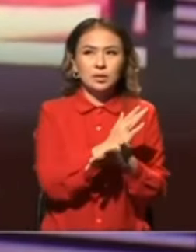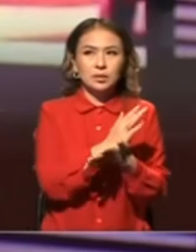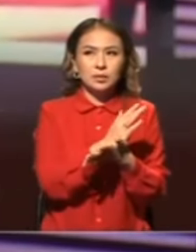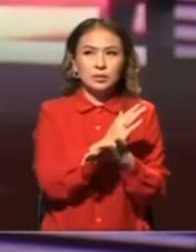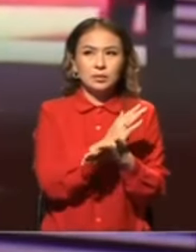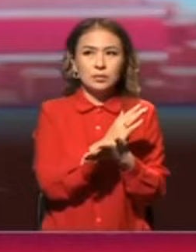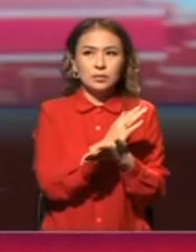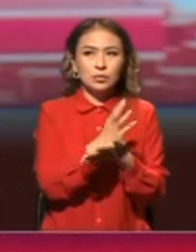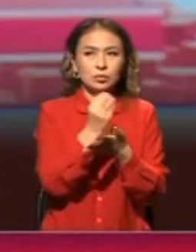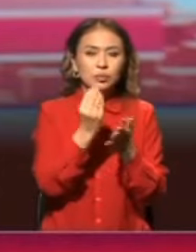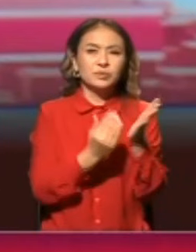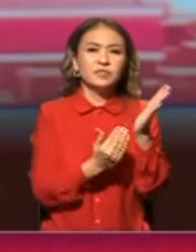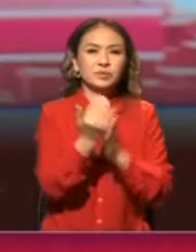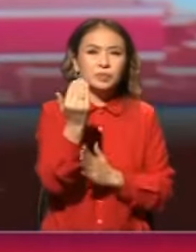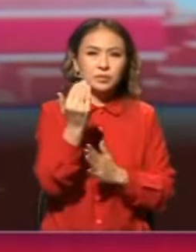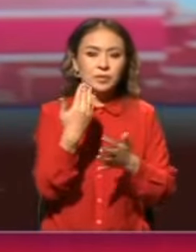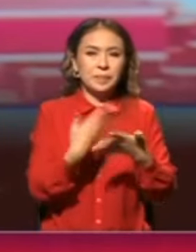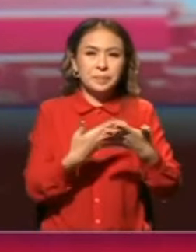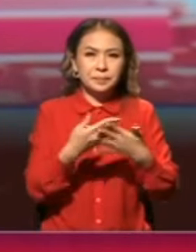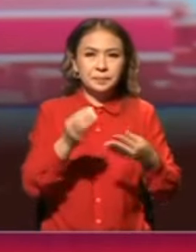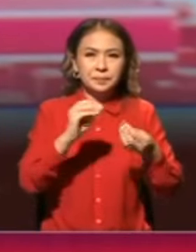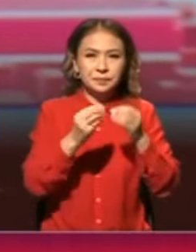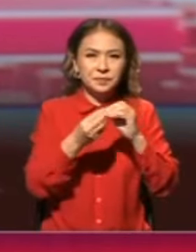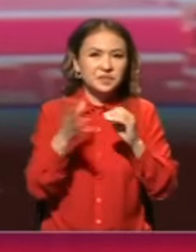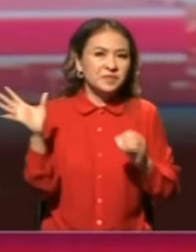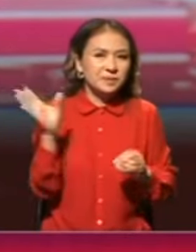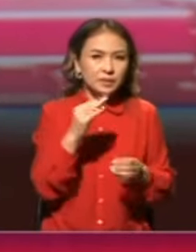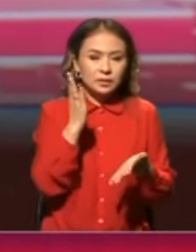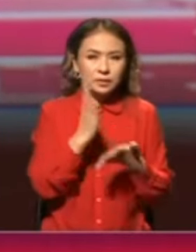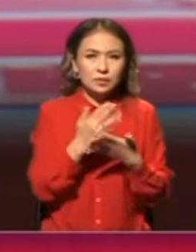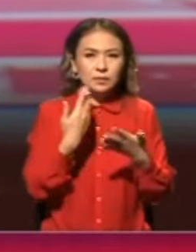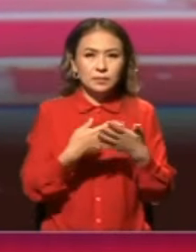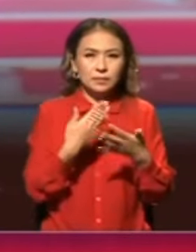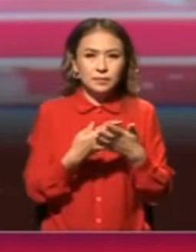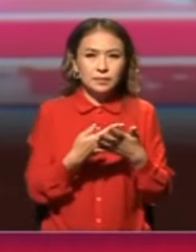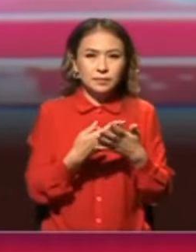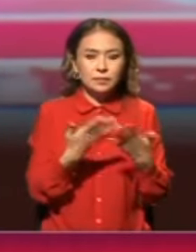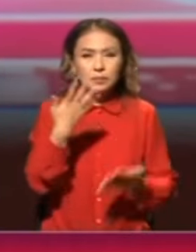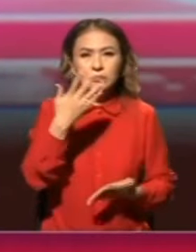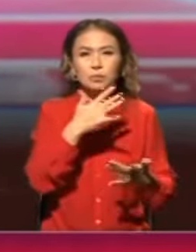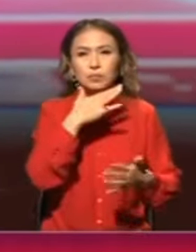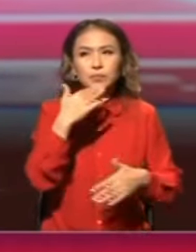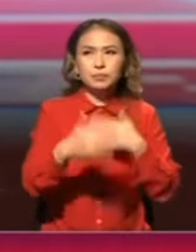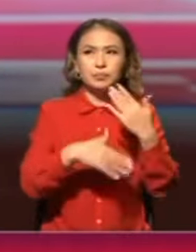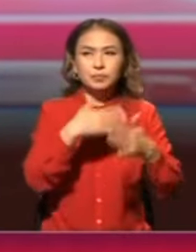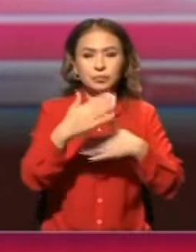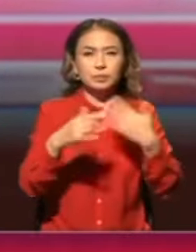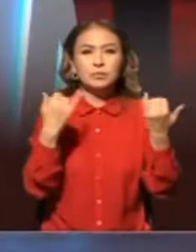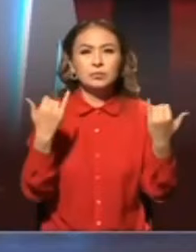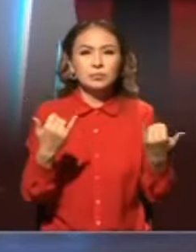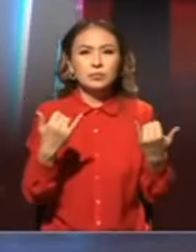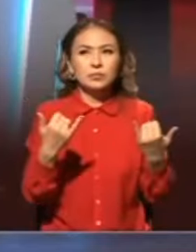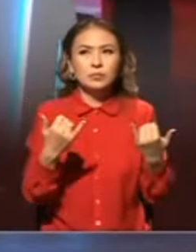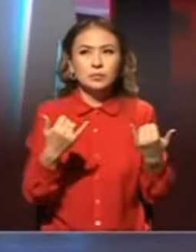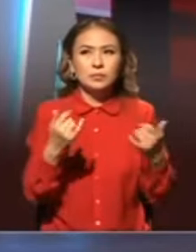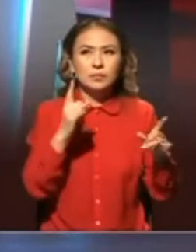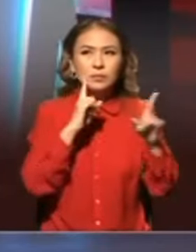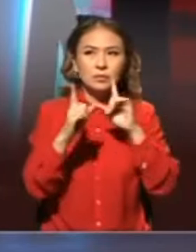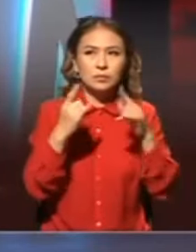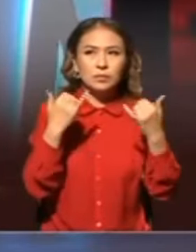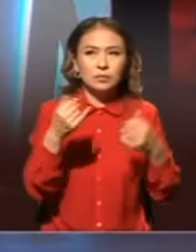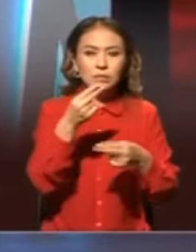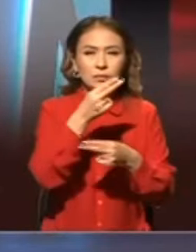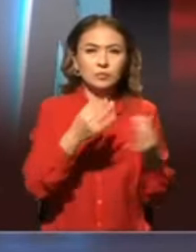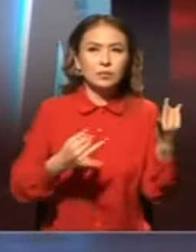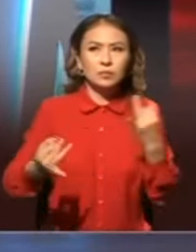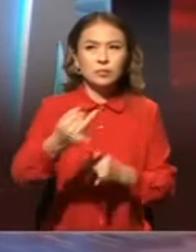өңірлердің сұраныстары одан артып отыр. Ол мәселенің бәрі бар. Бұл жерде мәселені көтере берсек, көтере береміз. Бүгінгі отырысымыздың, бүгінгі